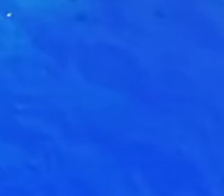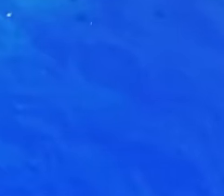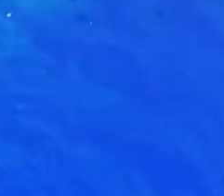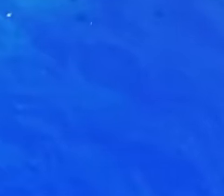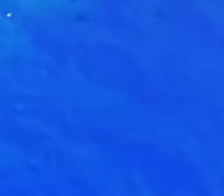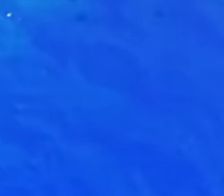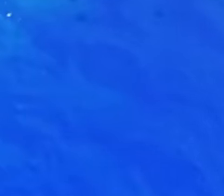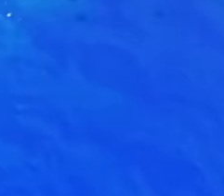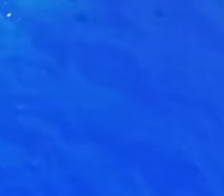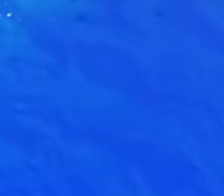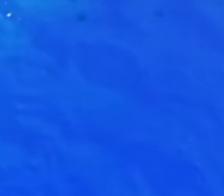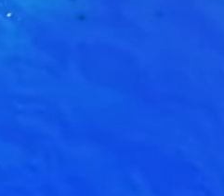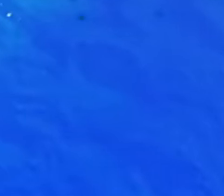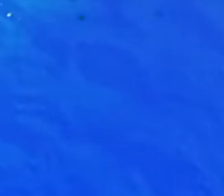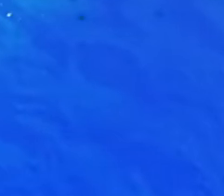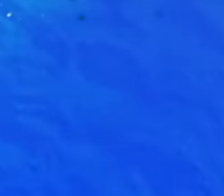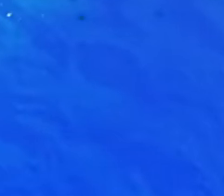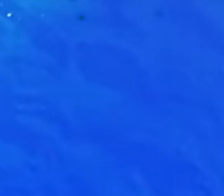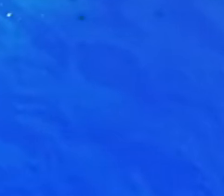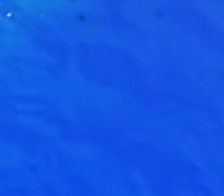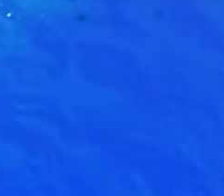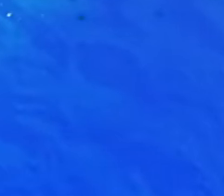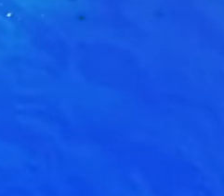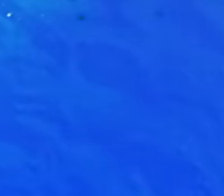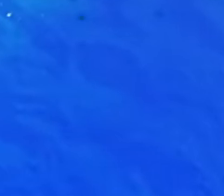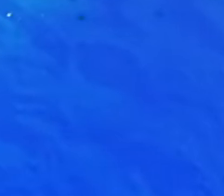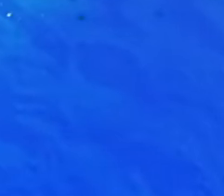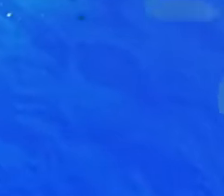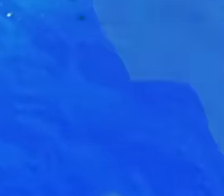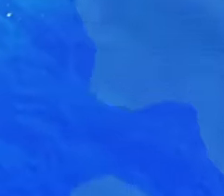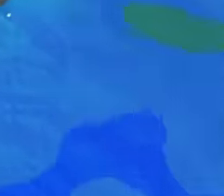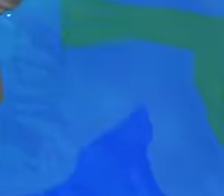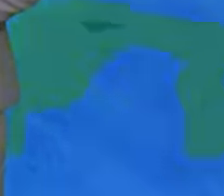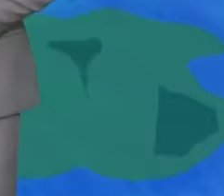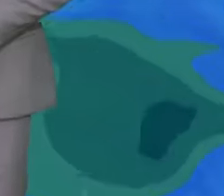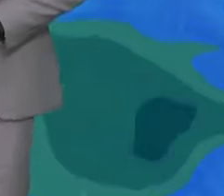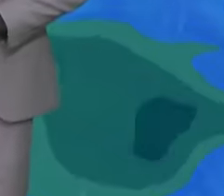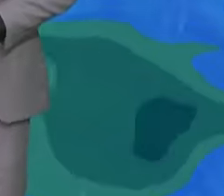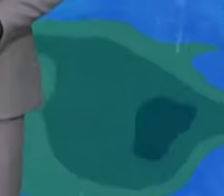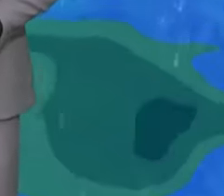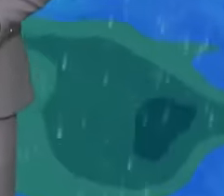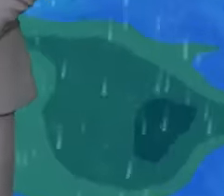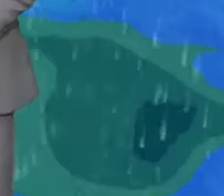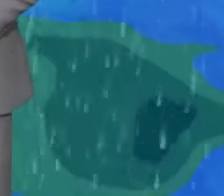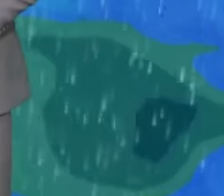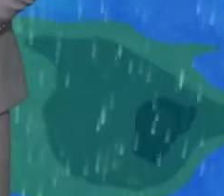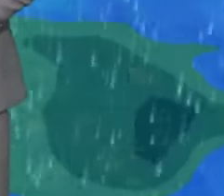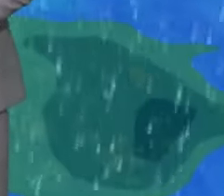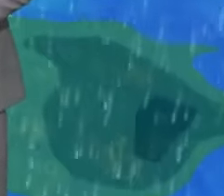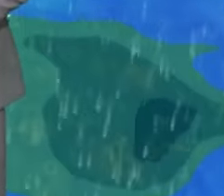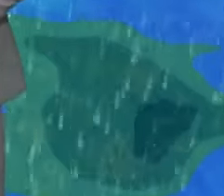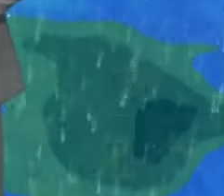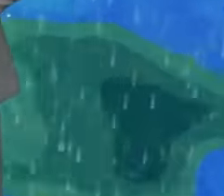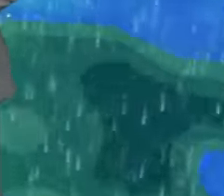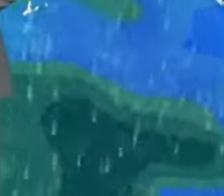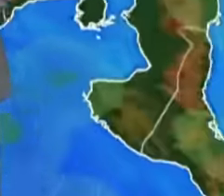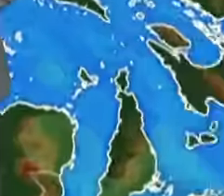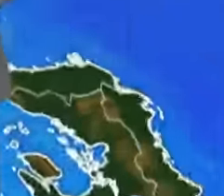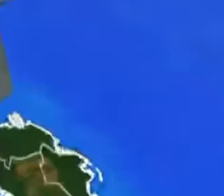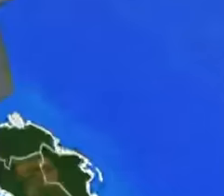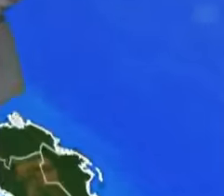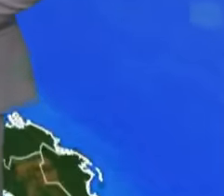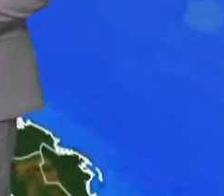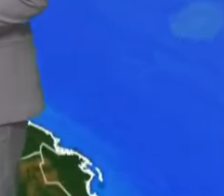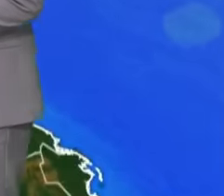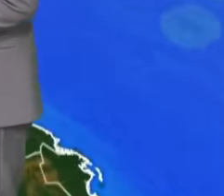sa buong probinsya pero mula hapon tuloy-tuloy na po hanggang gabi ay mababa ang tsansa ng pag-ulan. Sa Luzon,